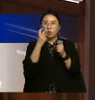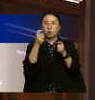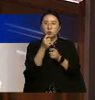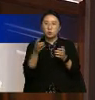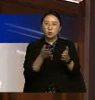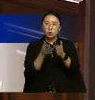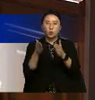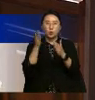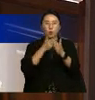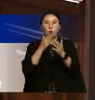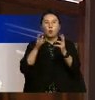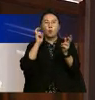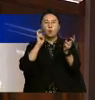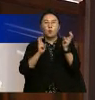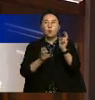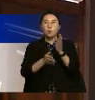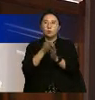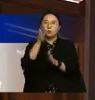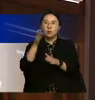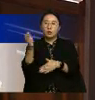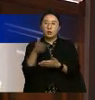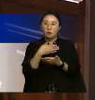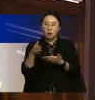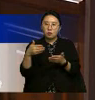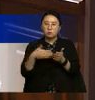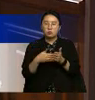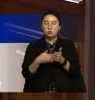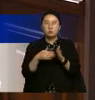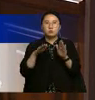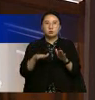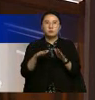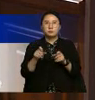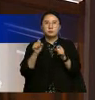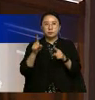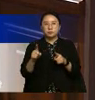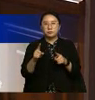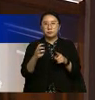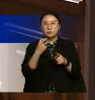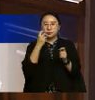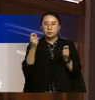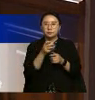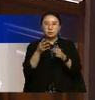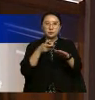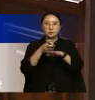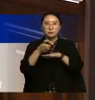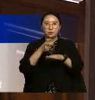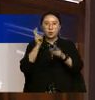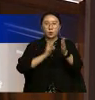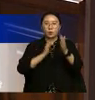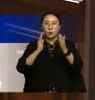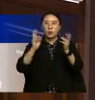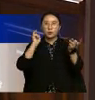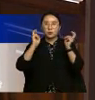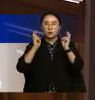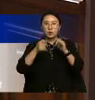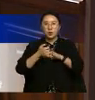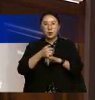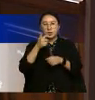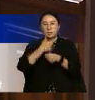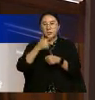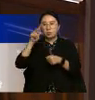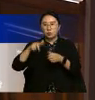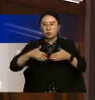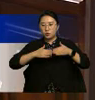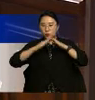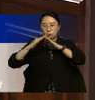경기도 단위의 공공기관이 하나도 없는 실정입니다. 이번 기회에 경기교통공사가 반드시